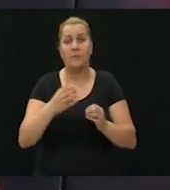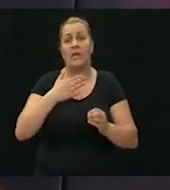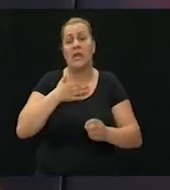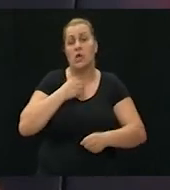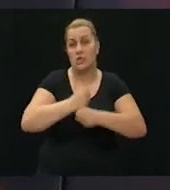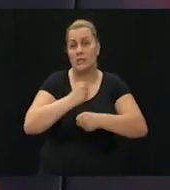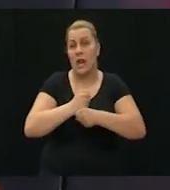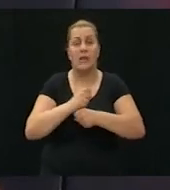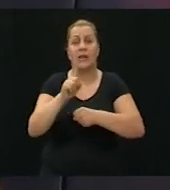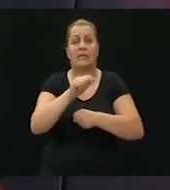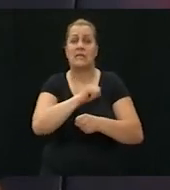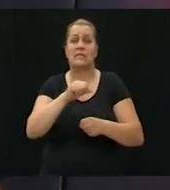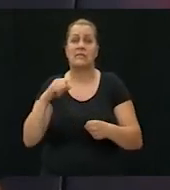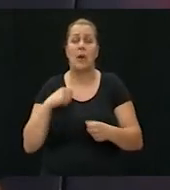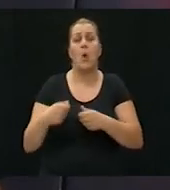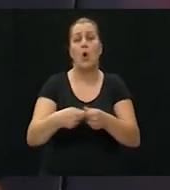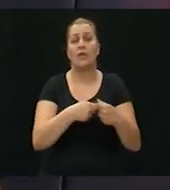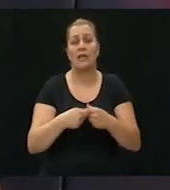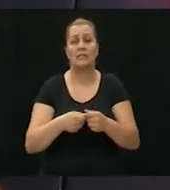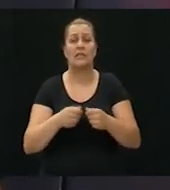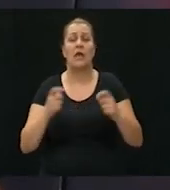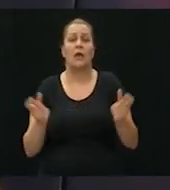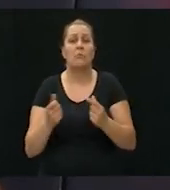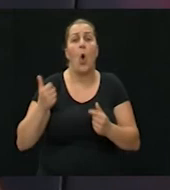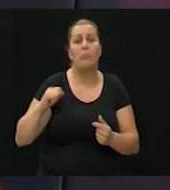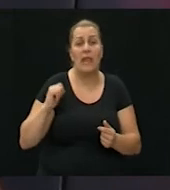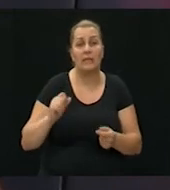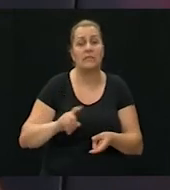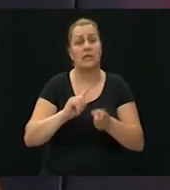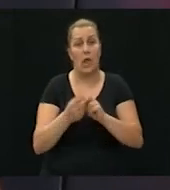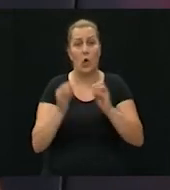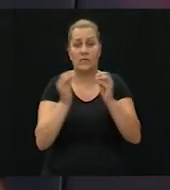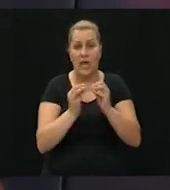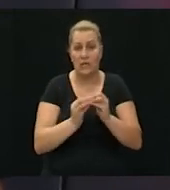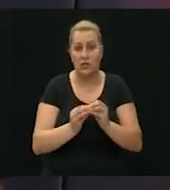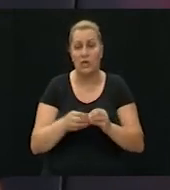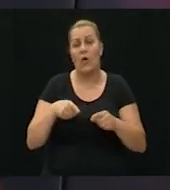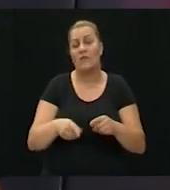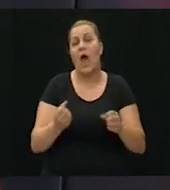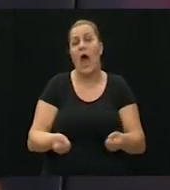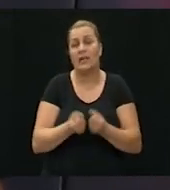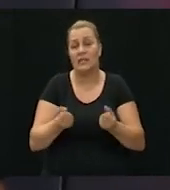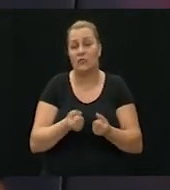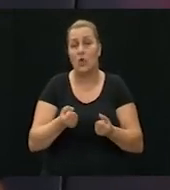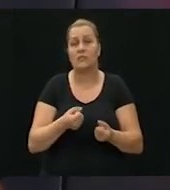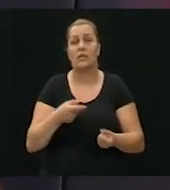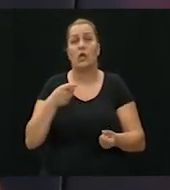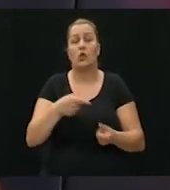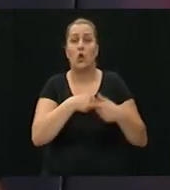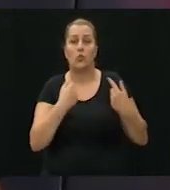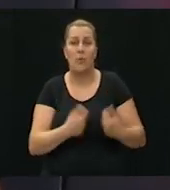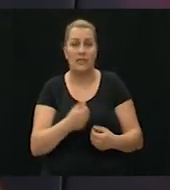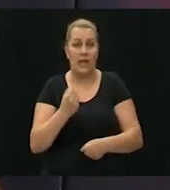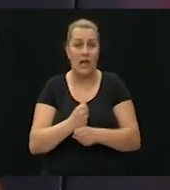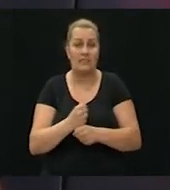zalaganja nisu samo usmjerena za organizaciju proslave obljetnica, nego sadržajna su kroz i ove aktivnosti, a to je trenutno